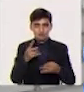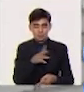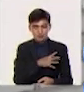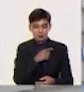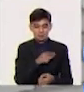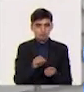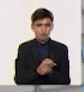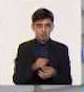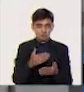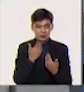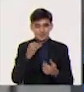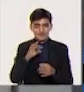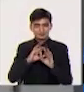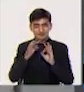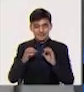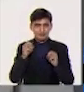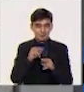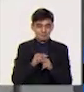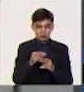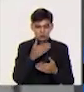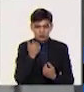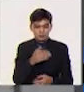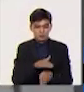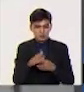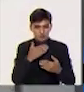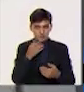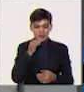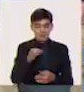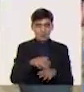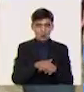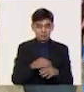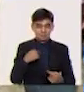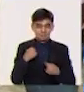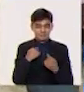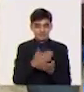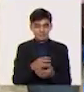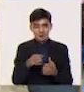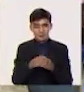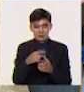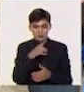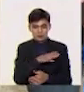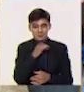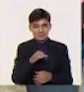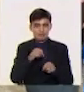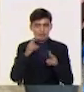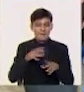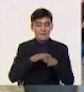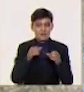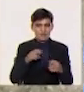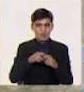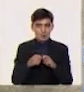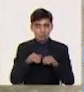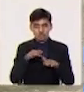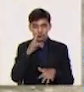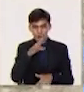шартты да құбырдың бүтіндігін сақтау шараларын да орындамаған. Енді соның зардабын халық тартып отыр дейді компания өкілдері. Жергілікті билік бұл мәселені